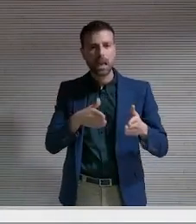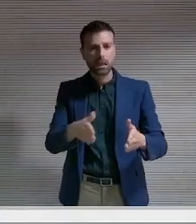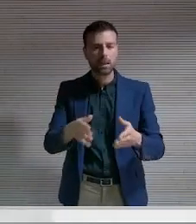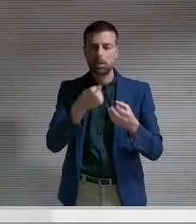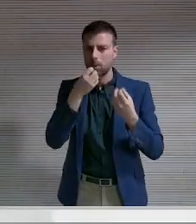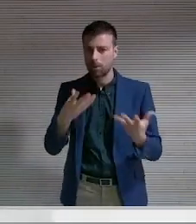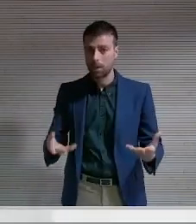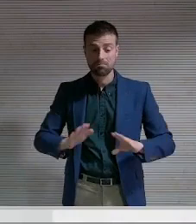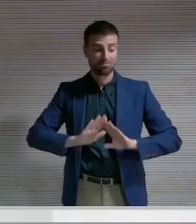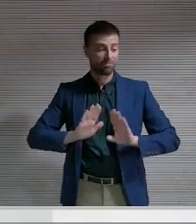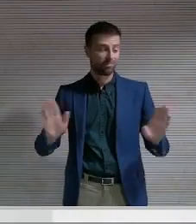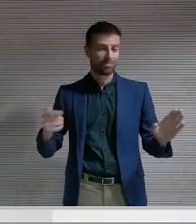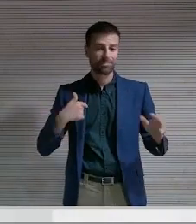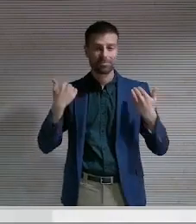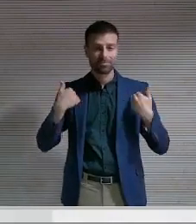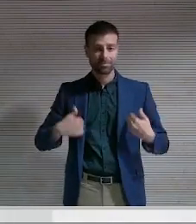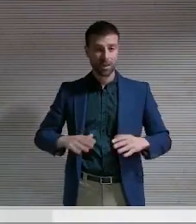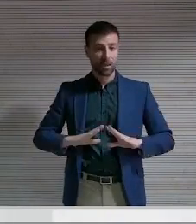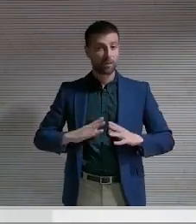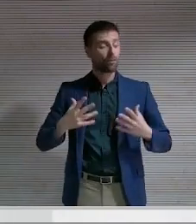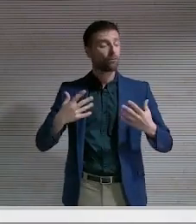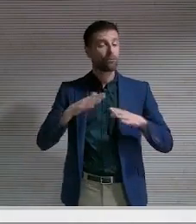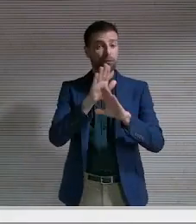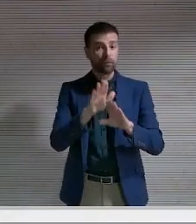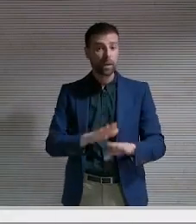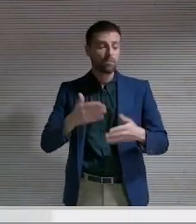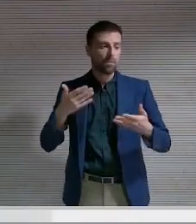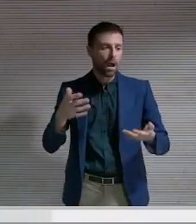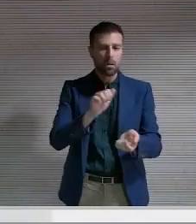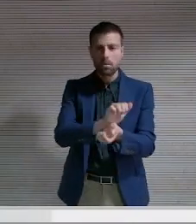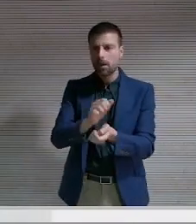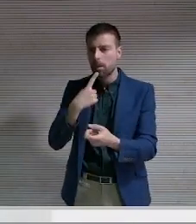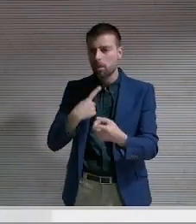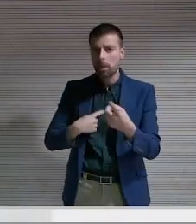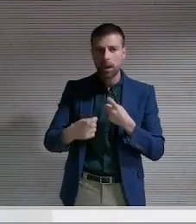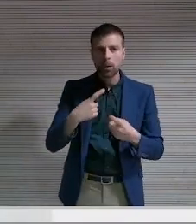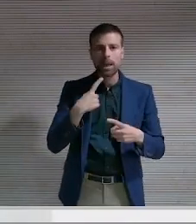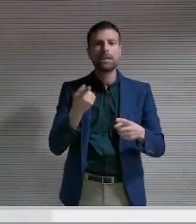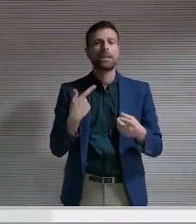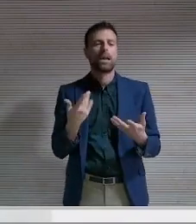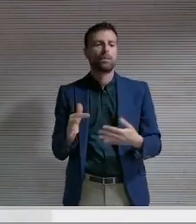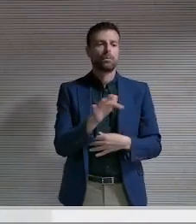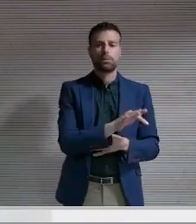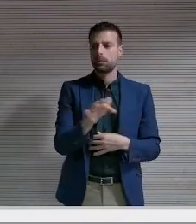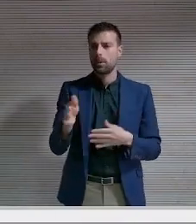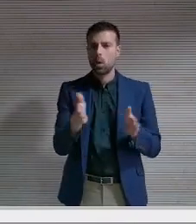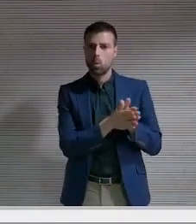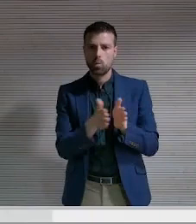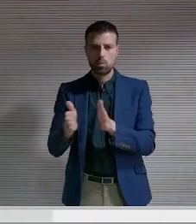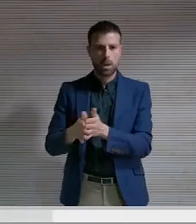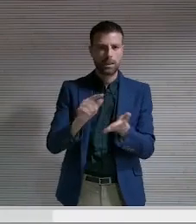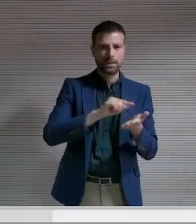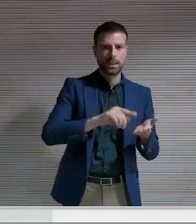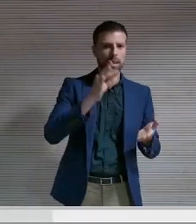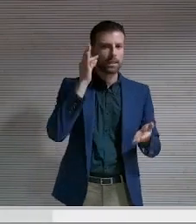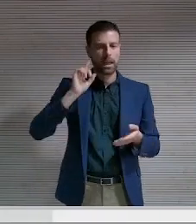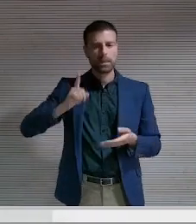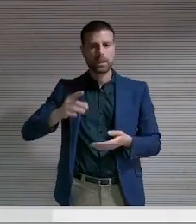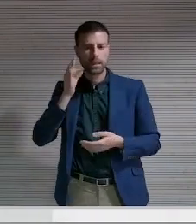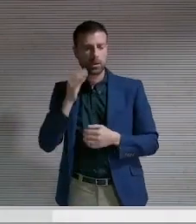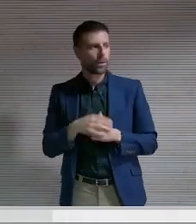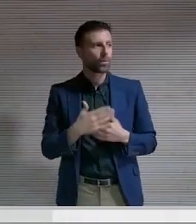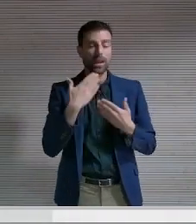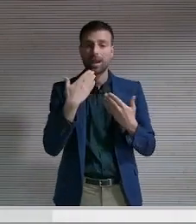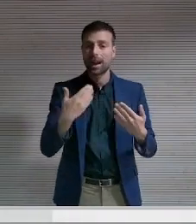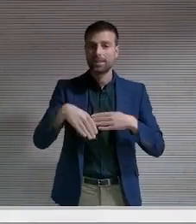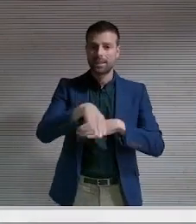Res més per part meva, pendent de les seves preguntes, cedeixo ara la paraula al secretari de Treball, el senyor Enric Vinaixa. Gràcies,